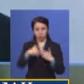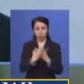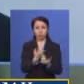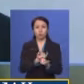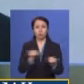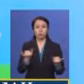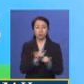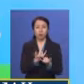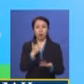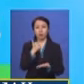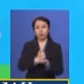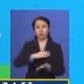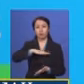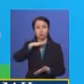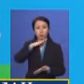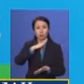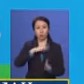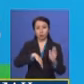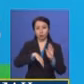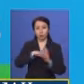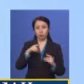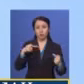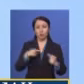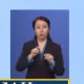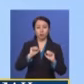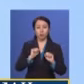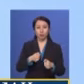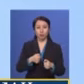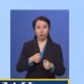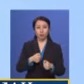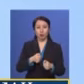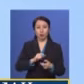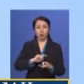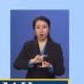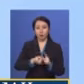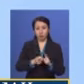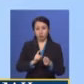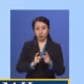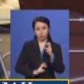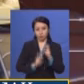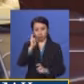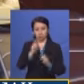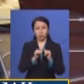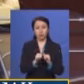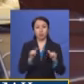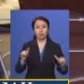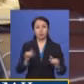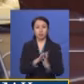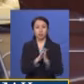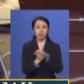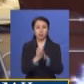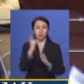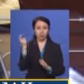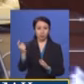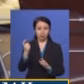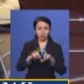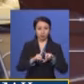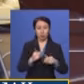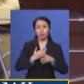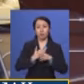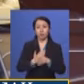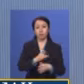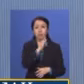условиям. Особое внимание уделят повышению конкурентоспособности обрабатывающей промышленности, развитию агропромышленного комплекса,